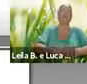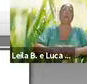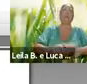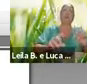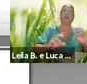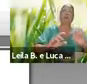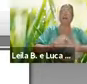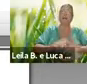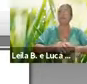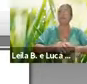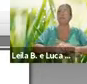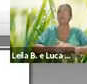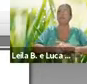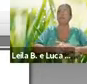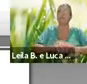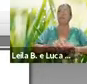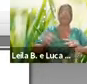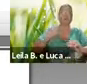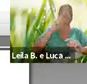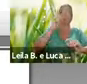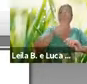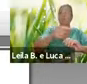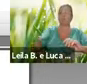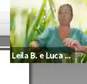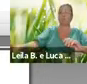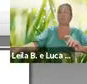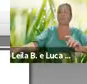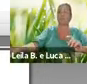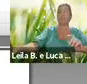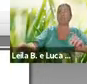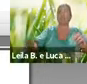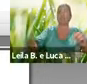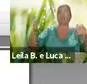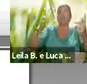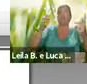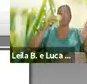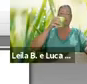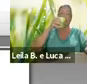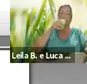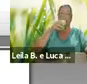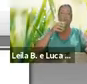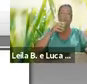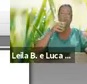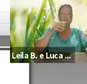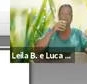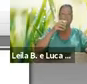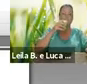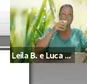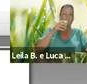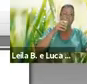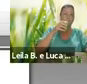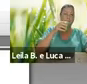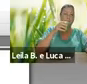all'altro. Clementino, che è un altro personaggio che adesso è entrato,